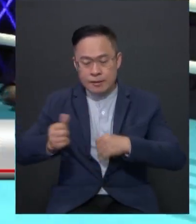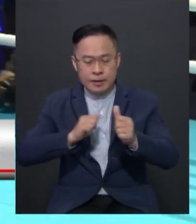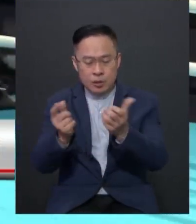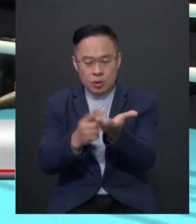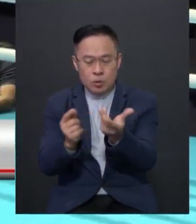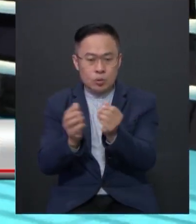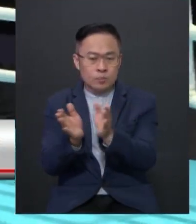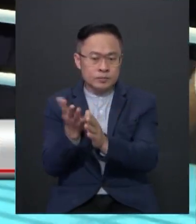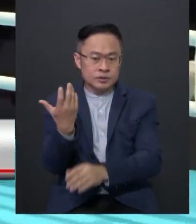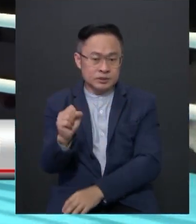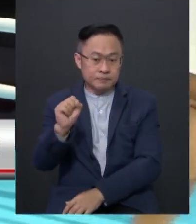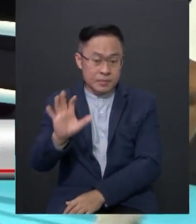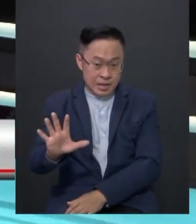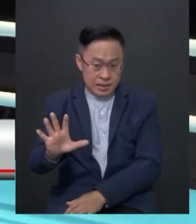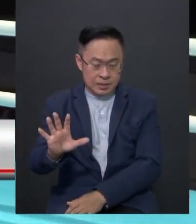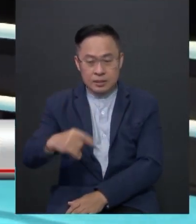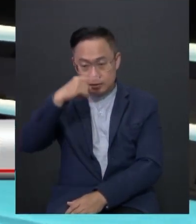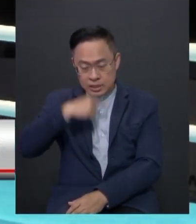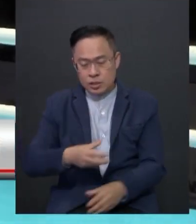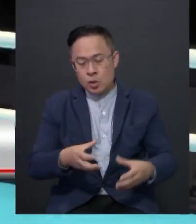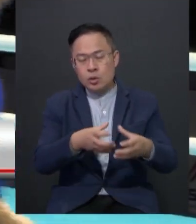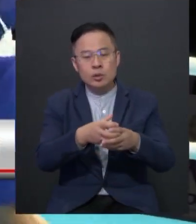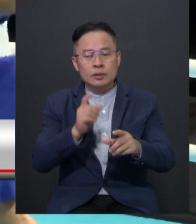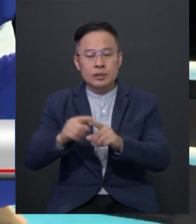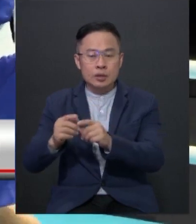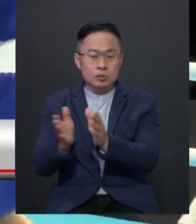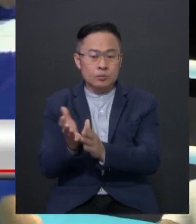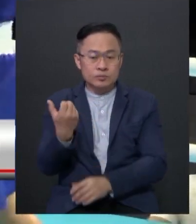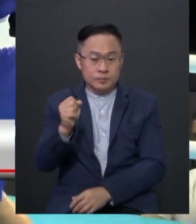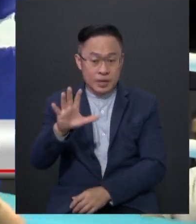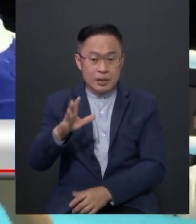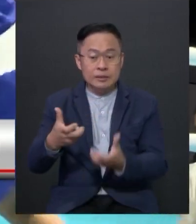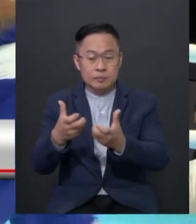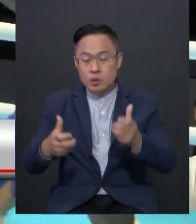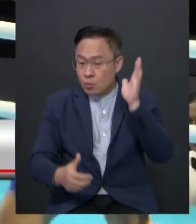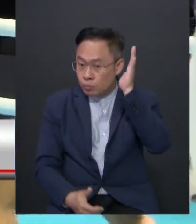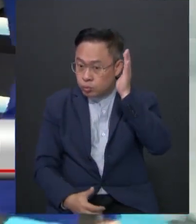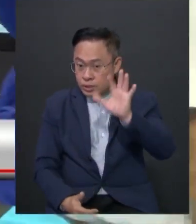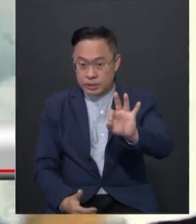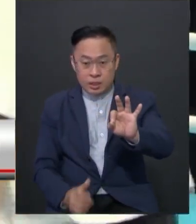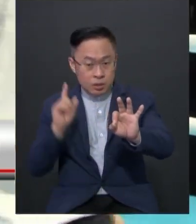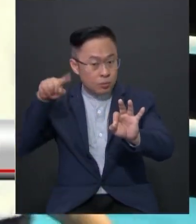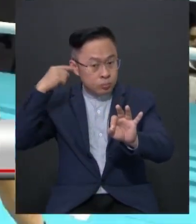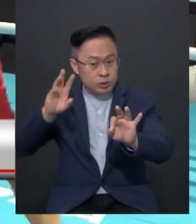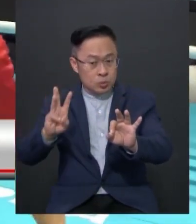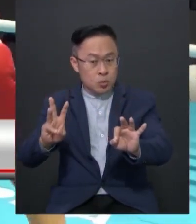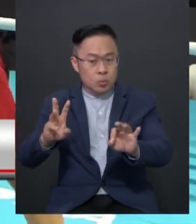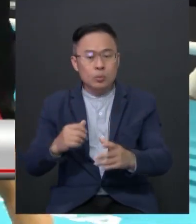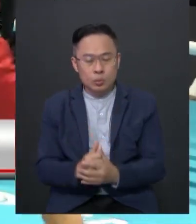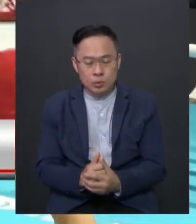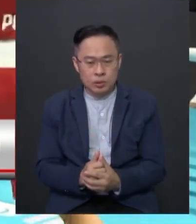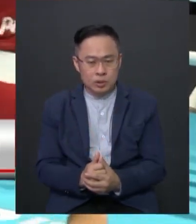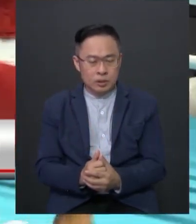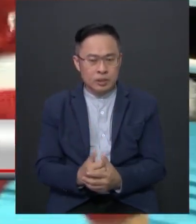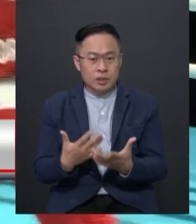งหมด15รุ่นลงแข่ง15รุ่นแบ่งเป็นชาย9รุ่นแล้วก็หญิง6รุ่นนะคะเมื่อวานนี้เป็นการแข่งขัน